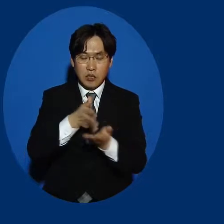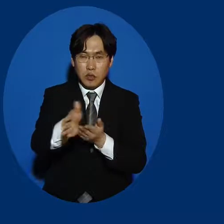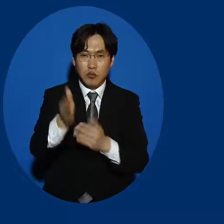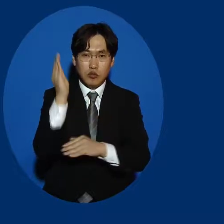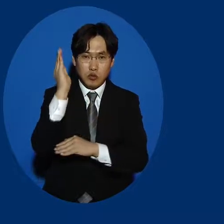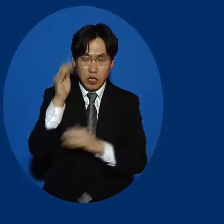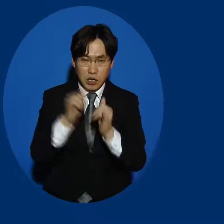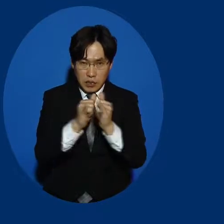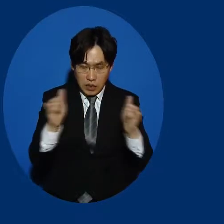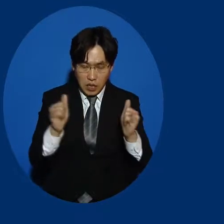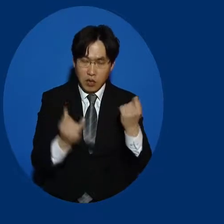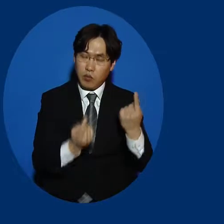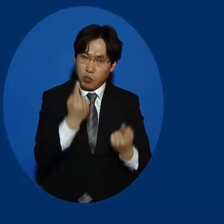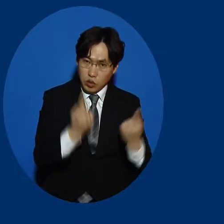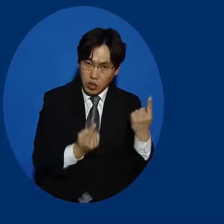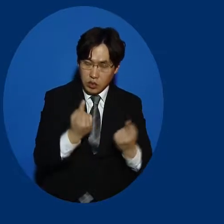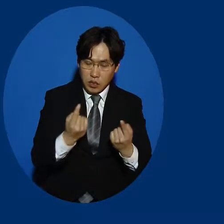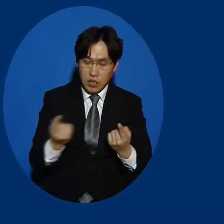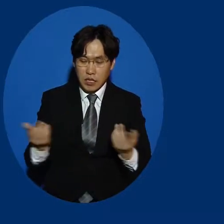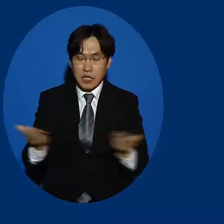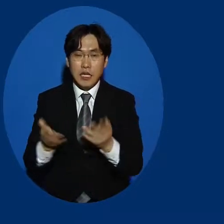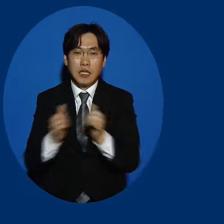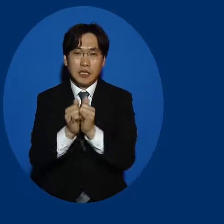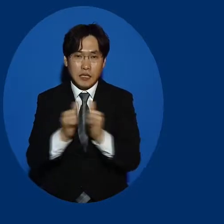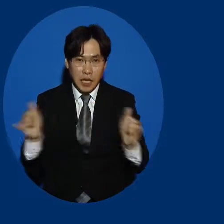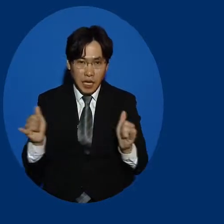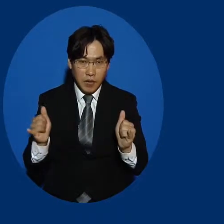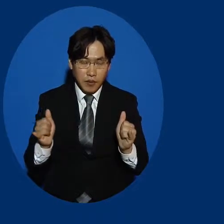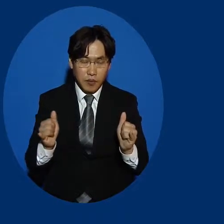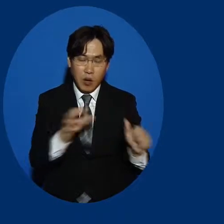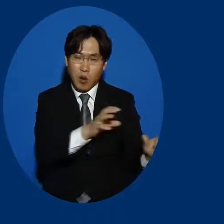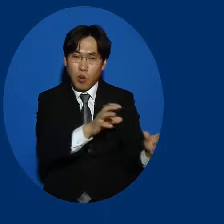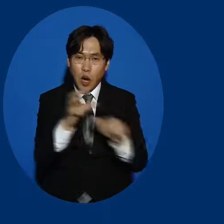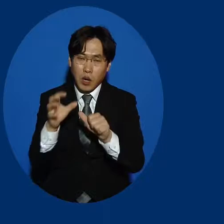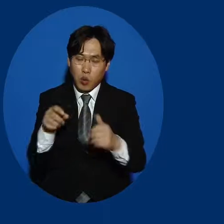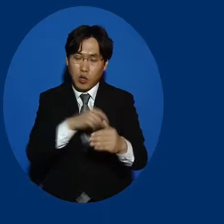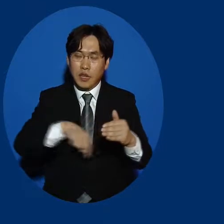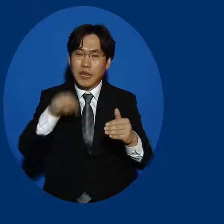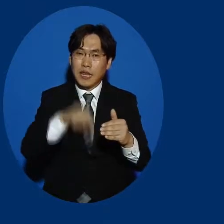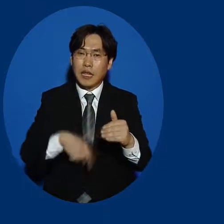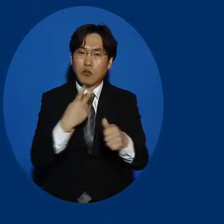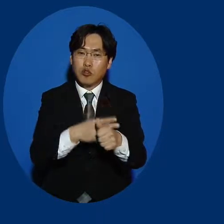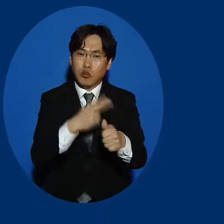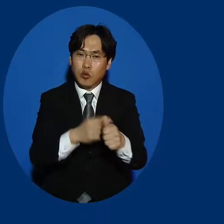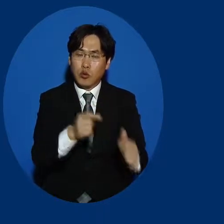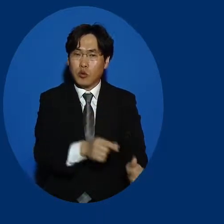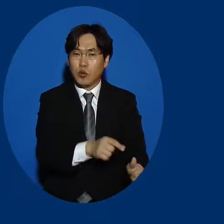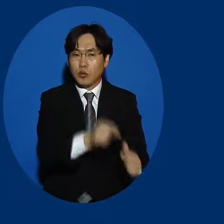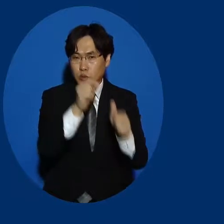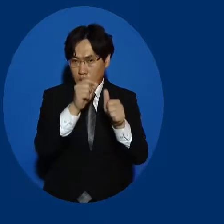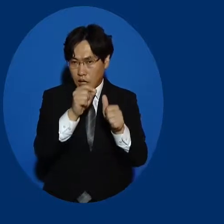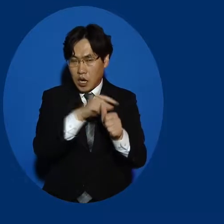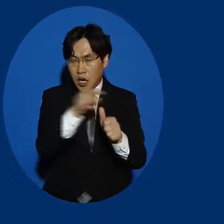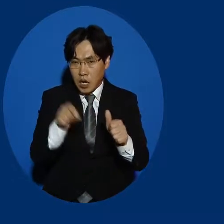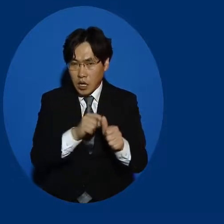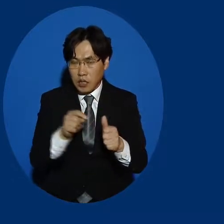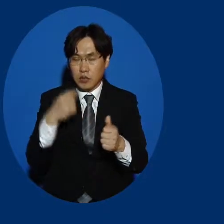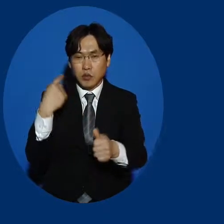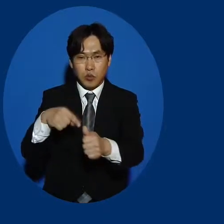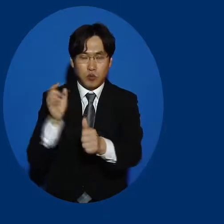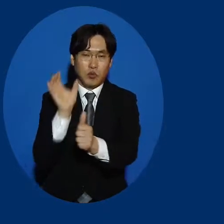강사를 사용하기보다는 기관 종사자들을 활용하는 경우들이 많이 있습니다. 물론 예산적인 이유도